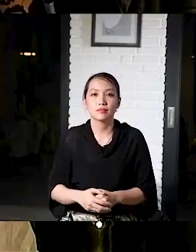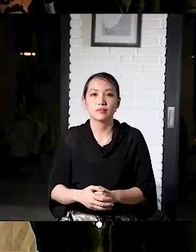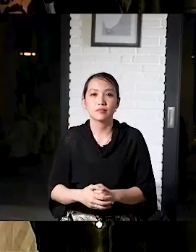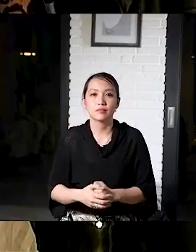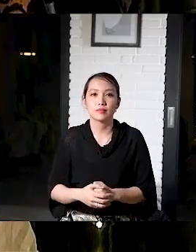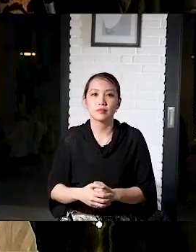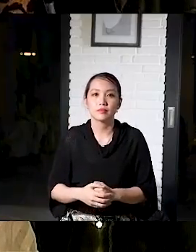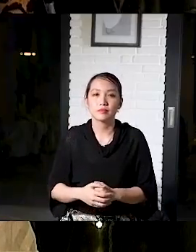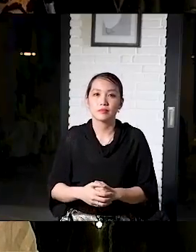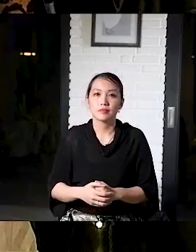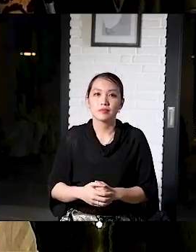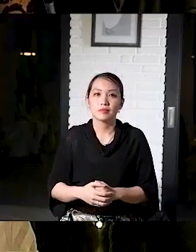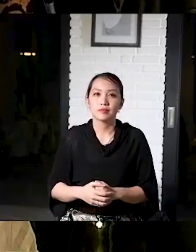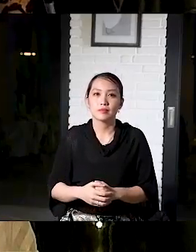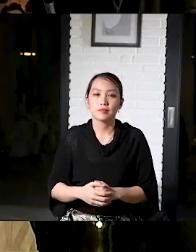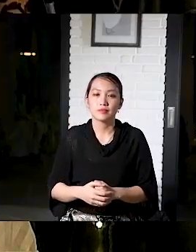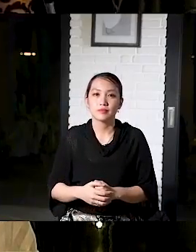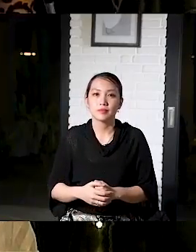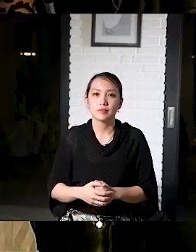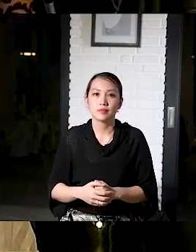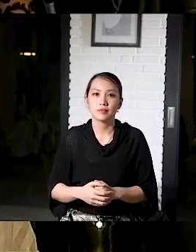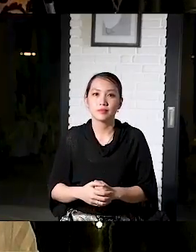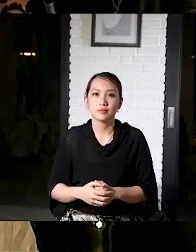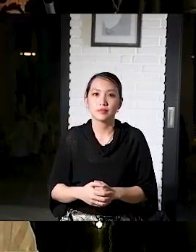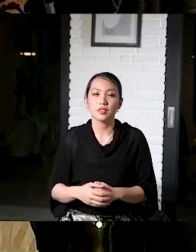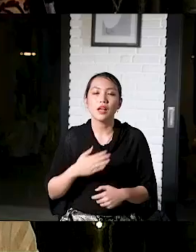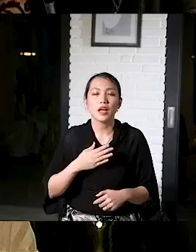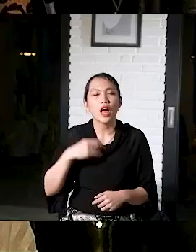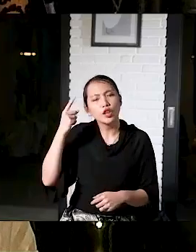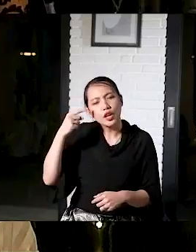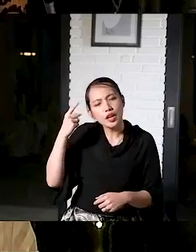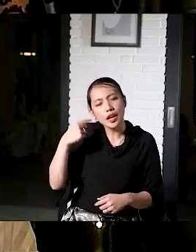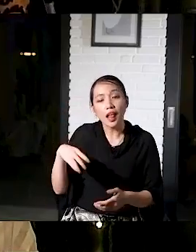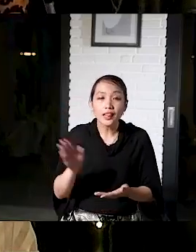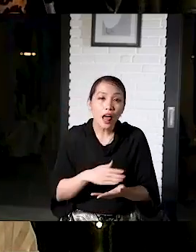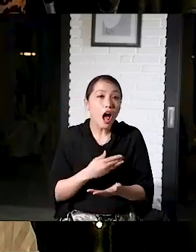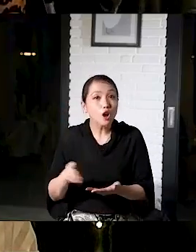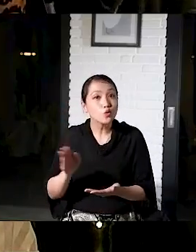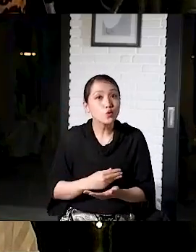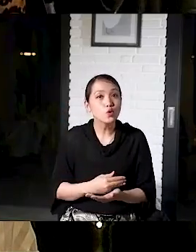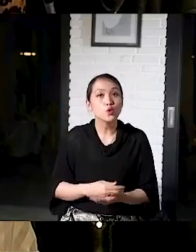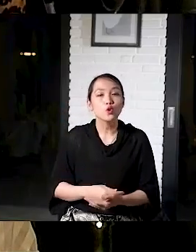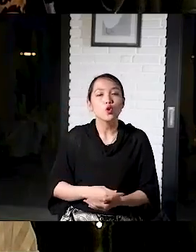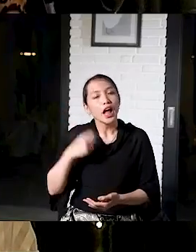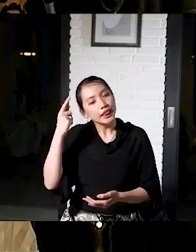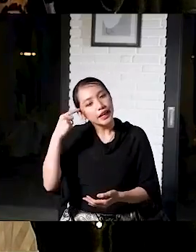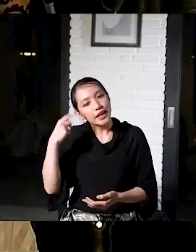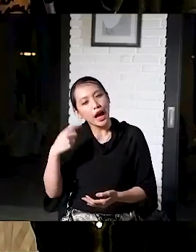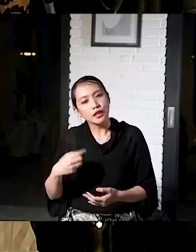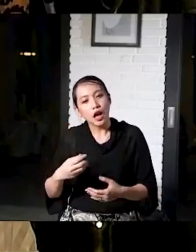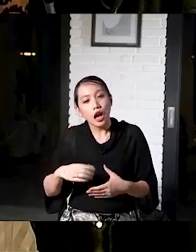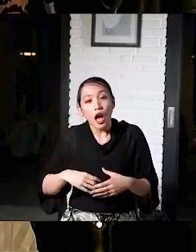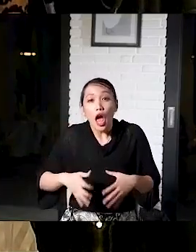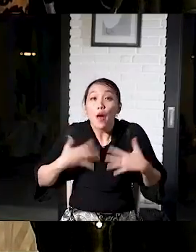dan secara personal saya teringat kembali. Ada lagu dan lagu, teringat emosinya, teringat